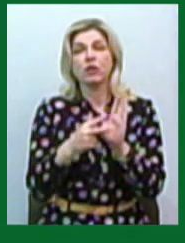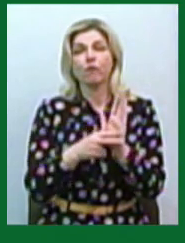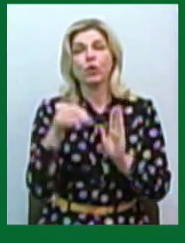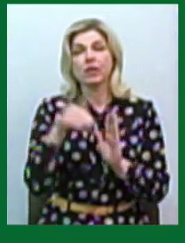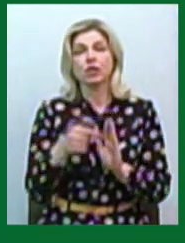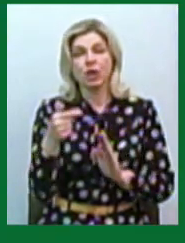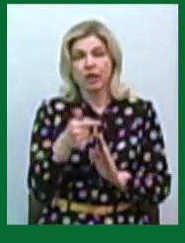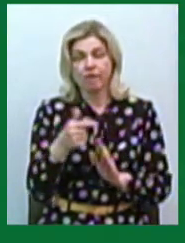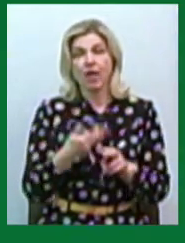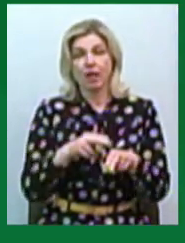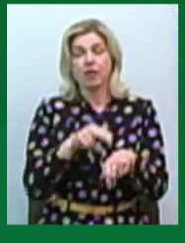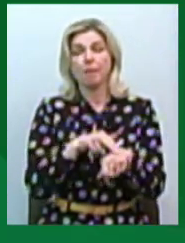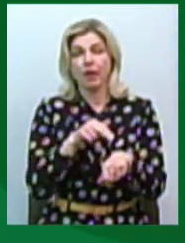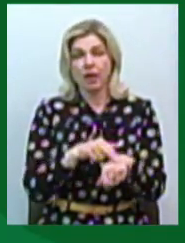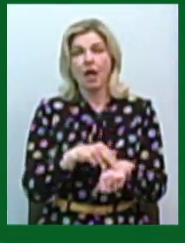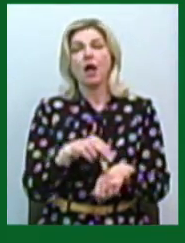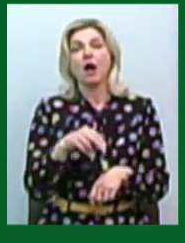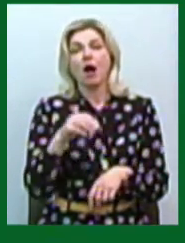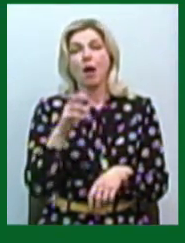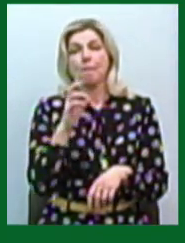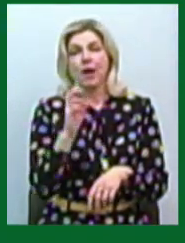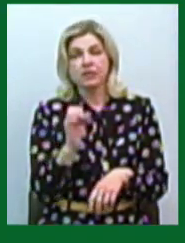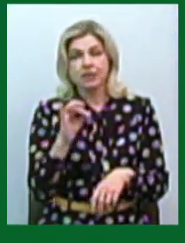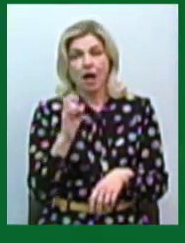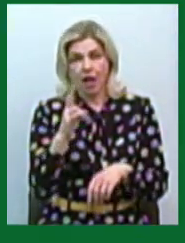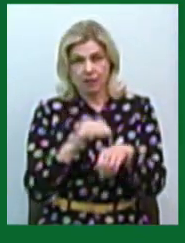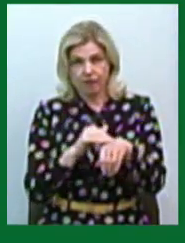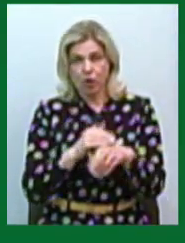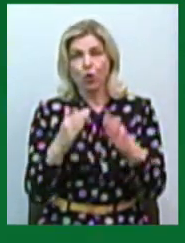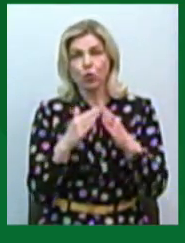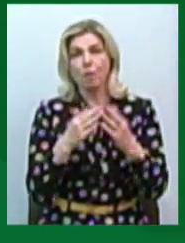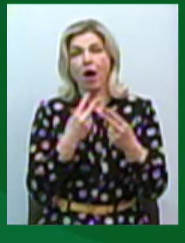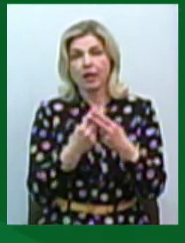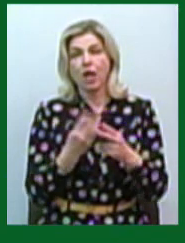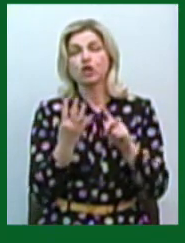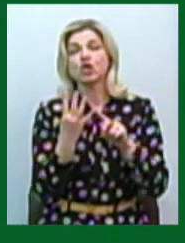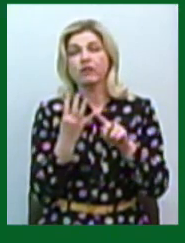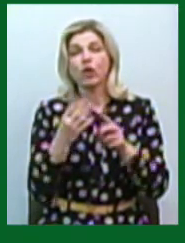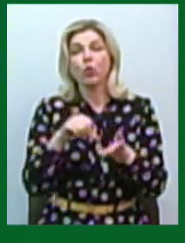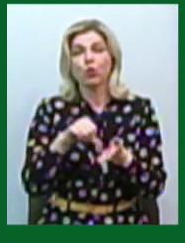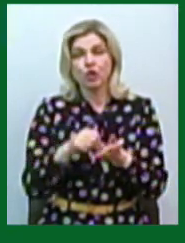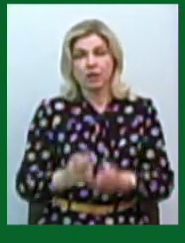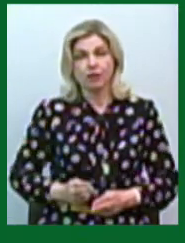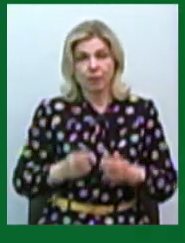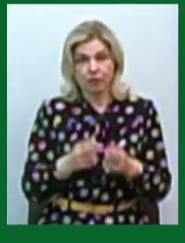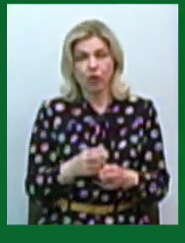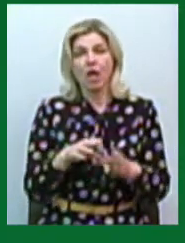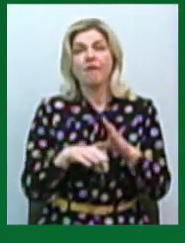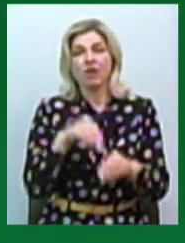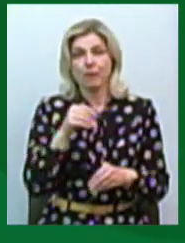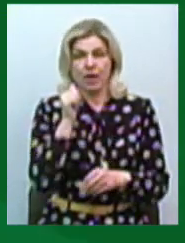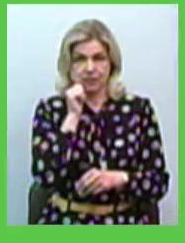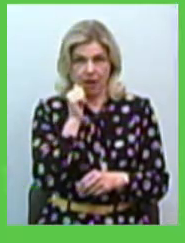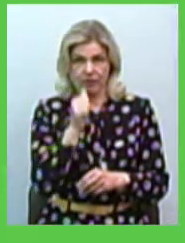гривень. Оперуповноваженого Дмитра Бастана взяли під домашній арешт. 4-му фігуранту справи запобіжний захід обиратимуть